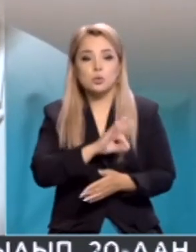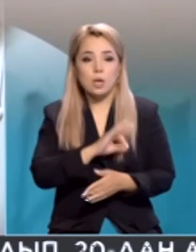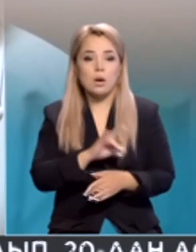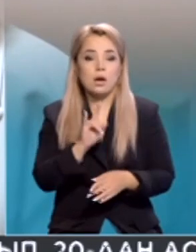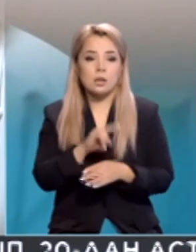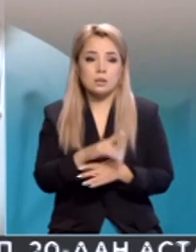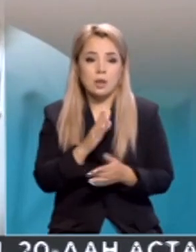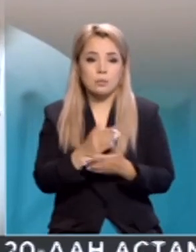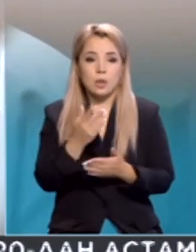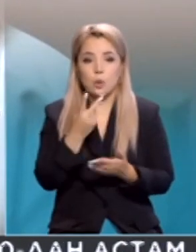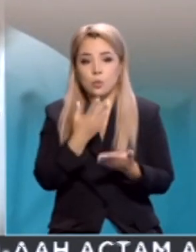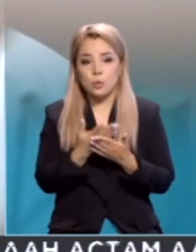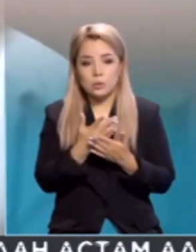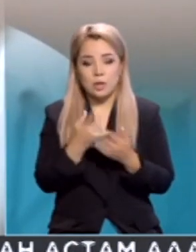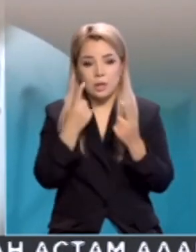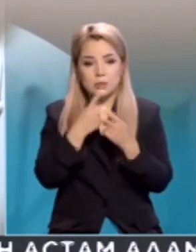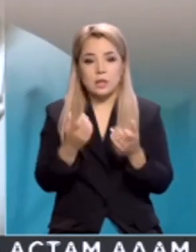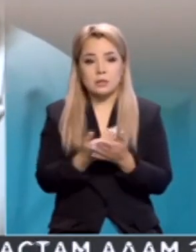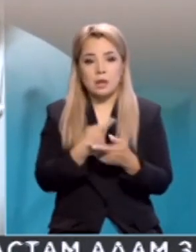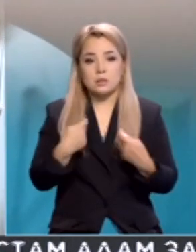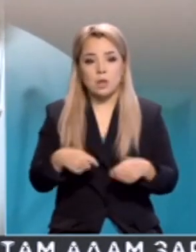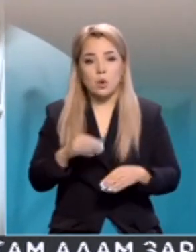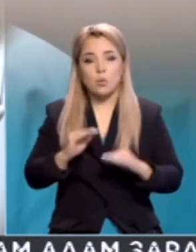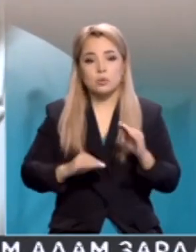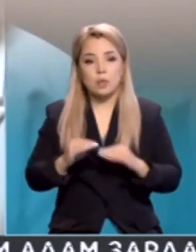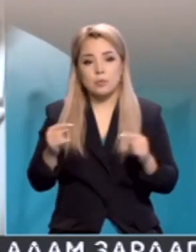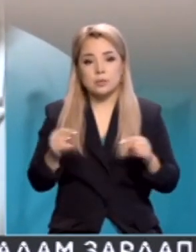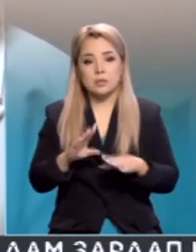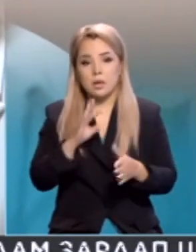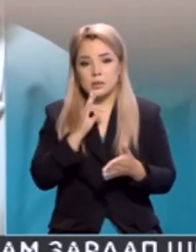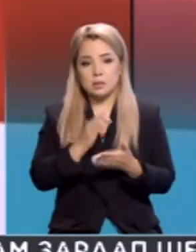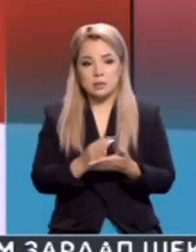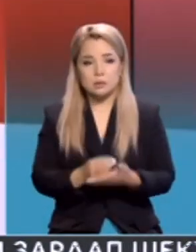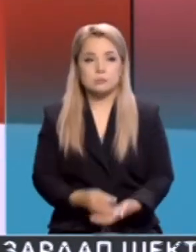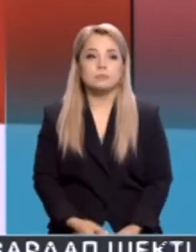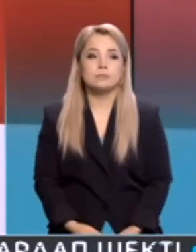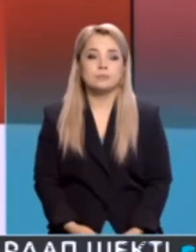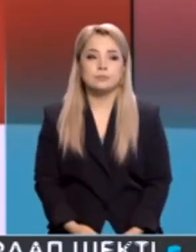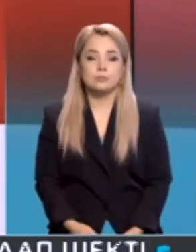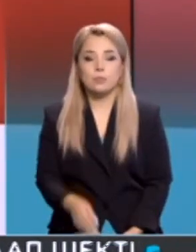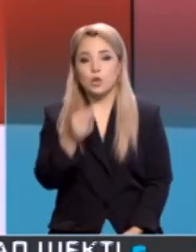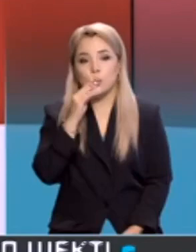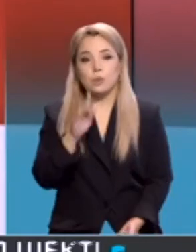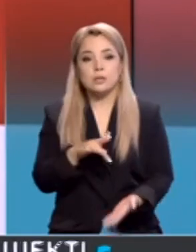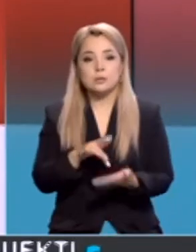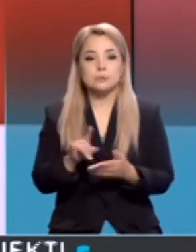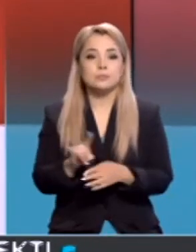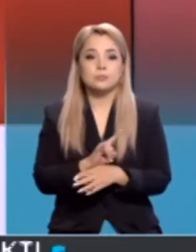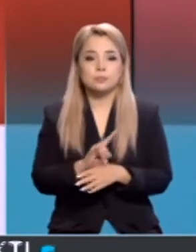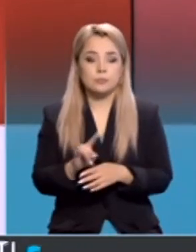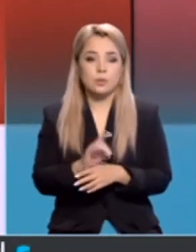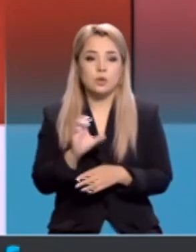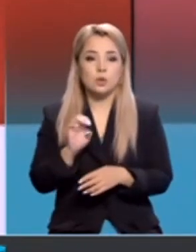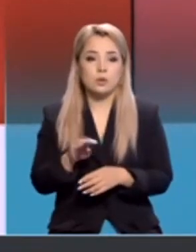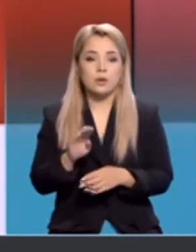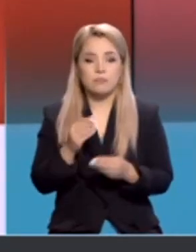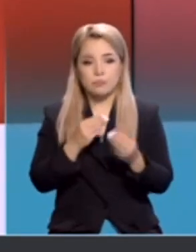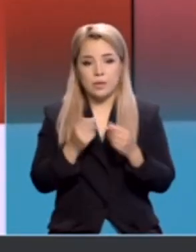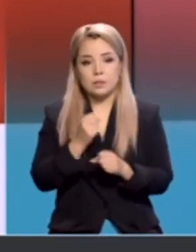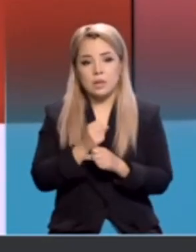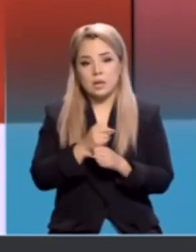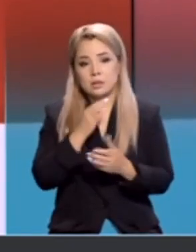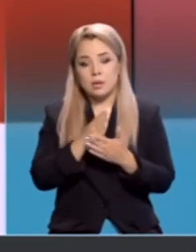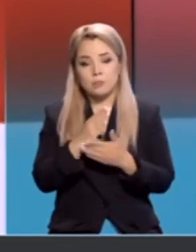алдау да бар, яғни көрсетілген ақпарат тауар құраммен сәйкес келмейді. Шымкентте жалған шот фактуралар жазып